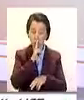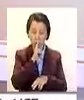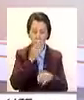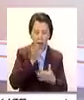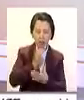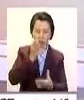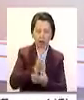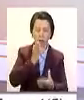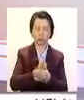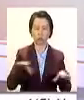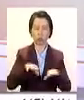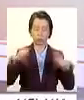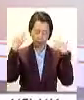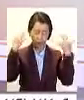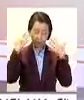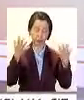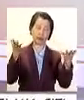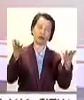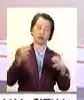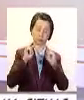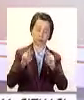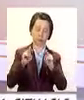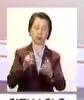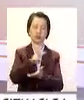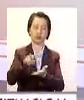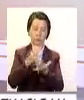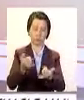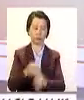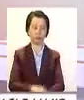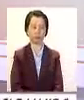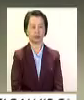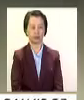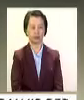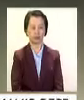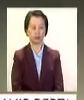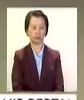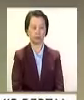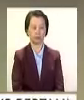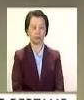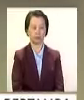mengganggu dan berbuat bising. Kita saksikan visual tersebut. Saksikan.